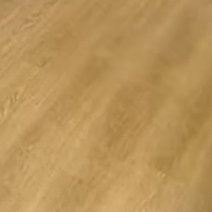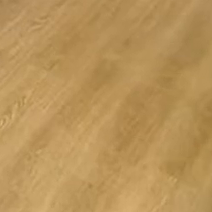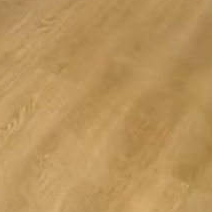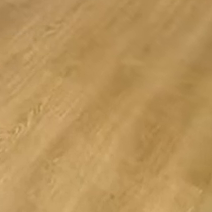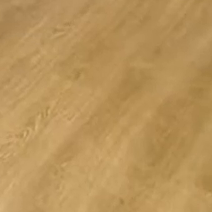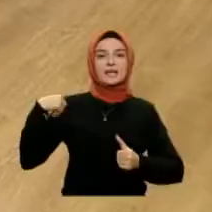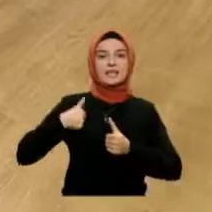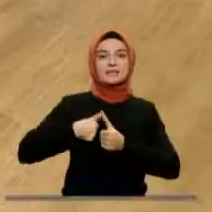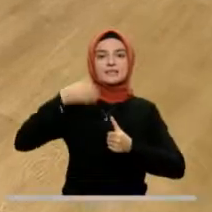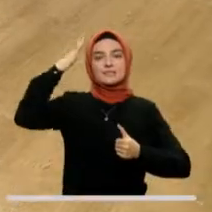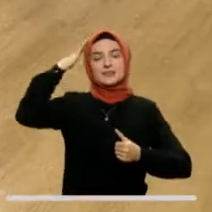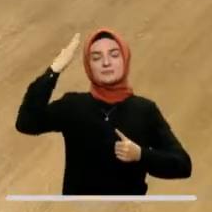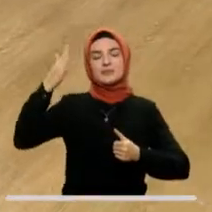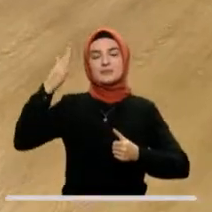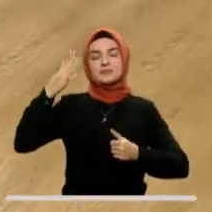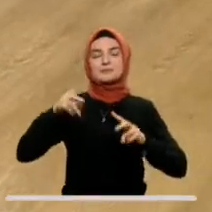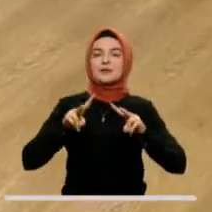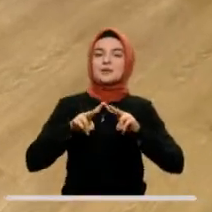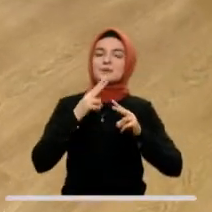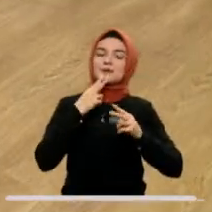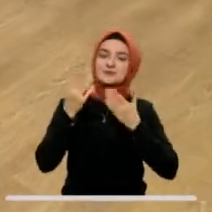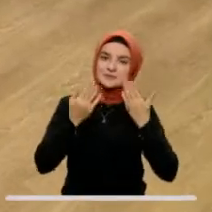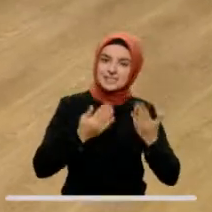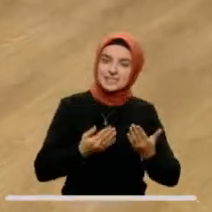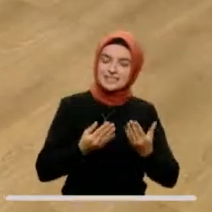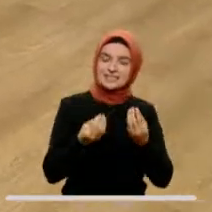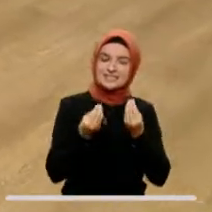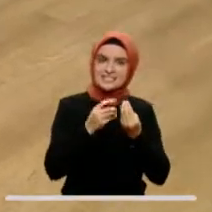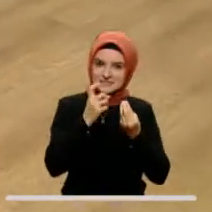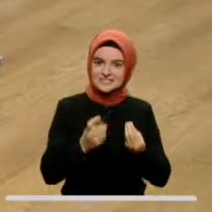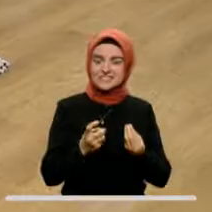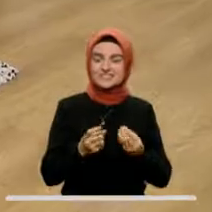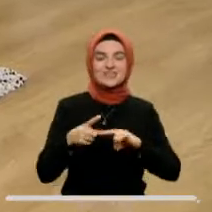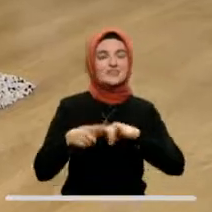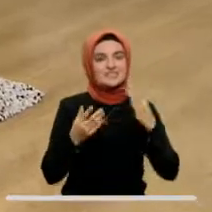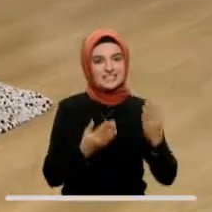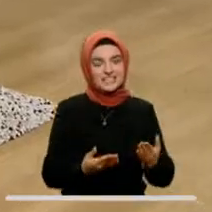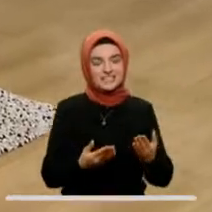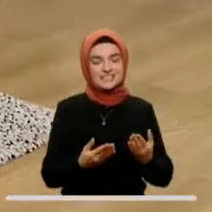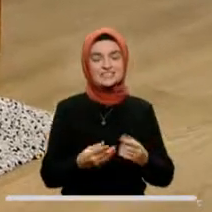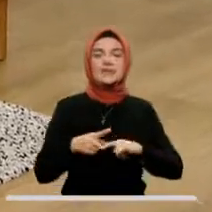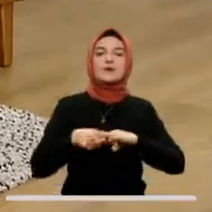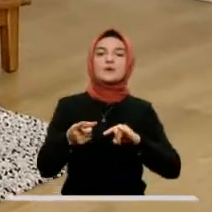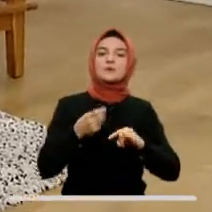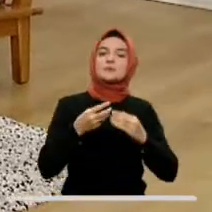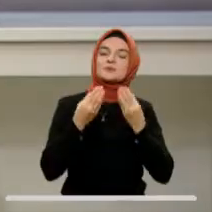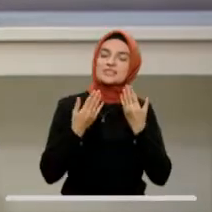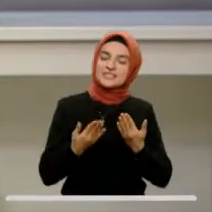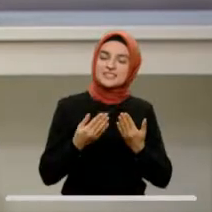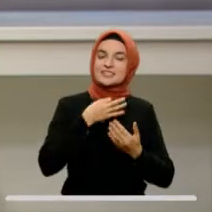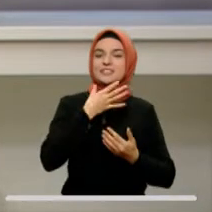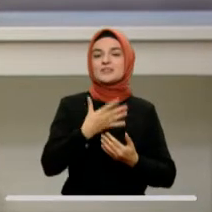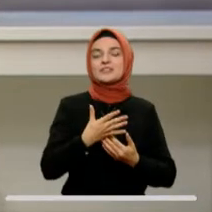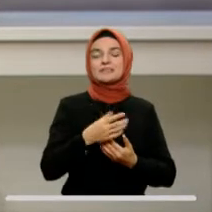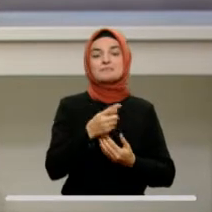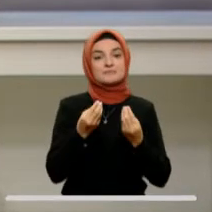Tekrar merhabalar efendim. Merve Hanım geldi bizlerle. Nasılsınız? Hoş geldiniz. Hoş bulduk. Selamlar. İyi, sizi sormalı. Çok teşekkürler. Bizler de